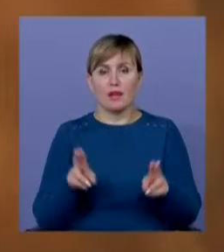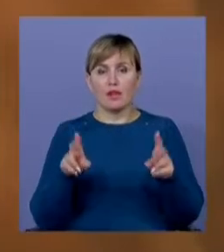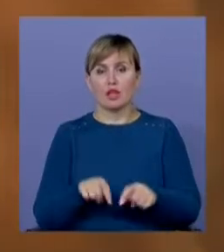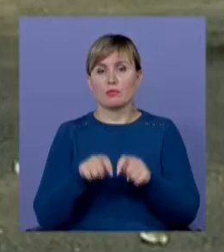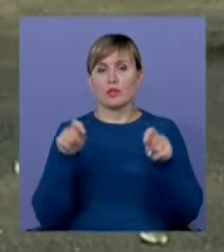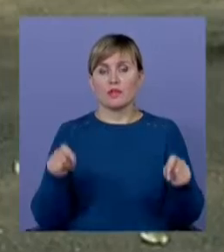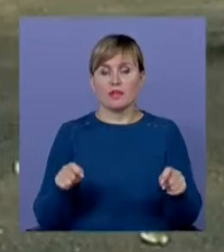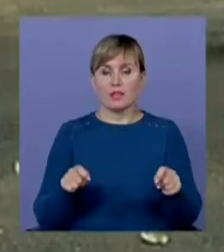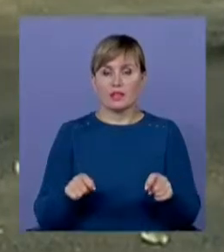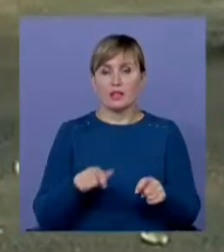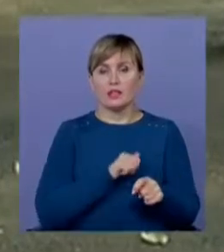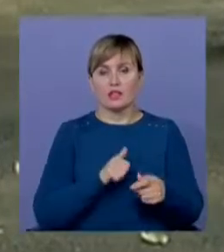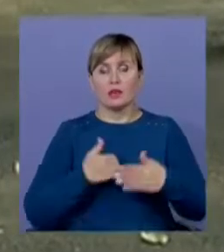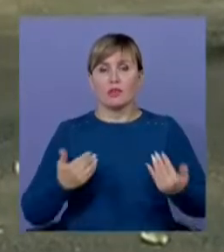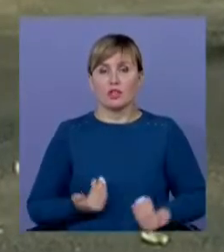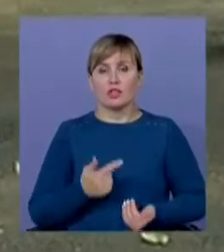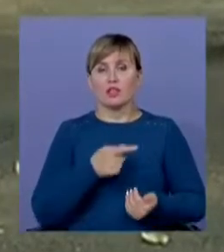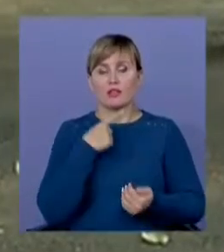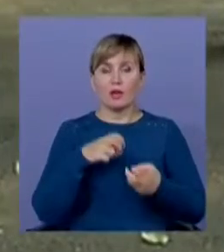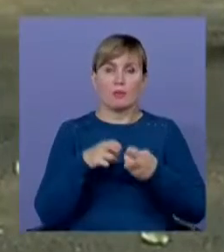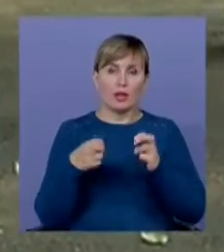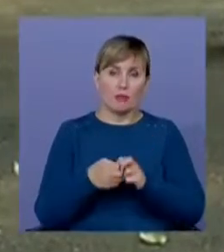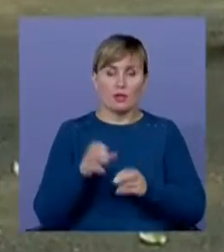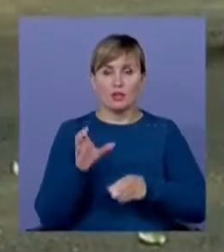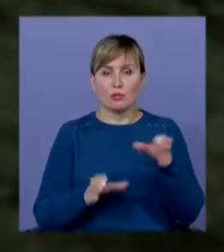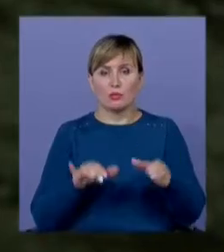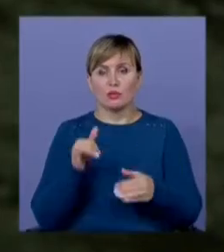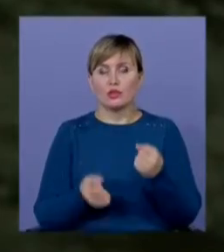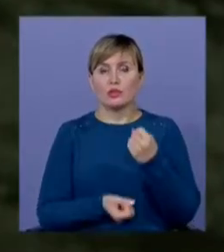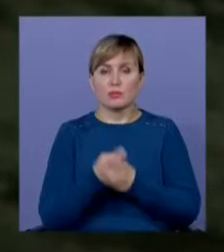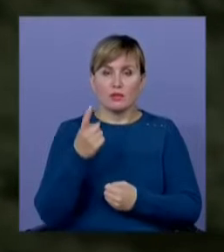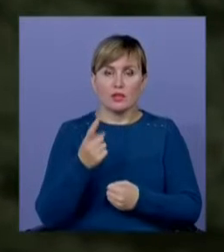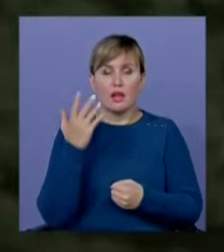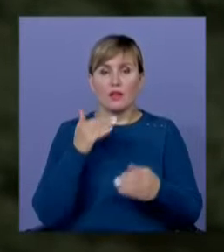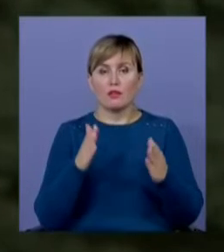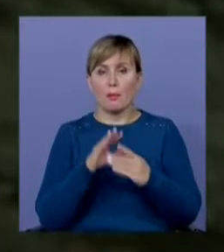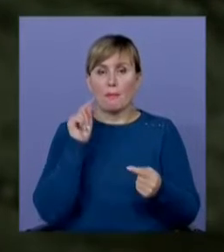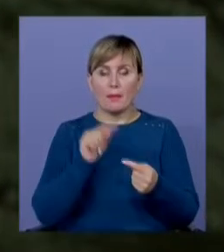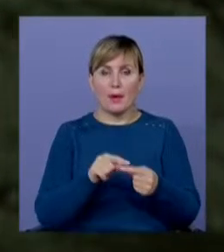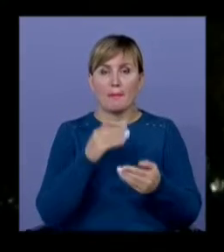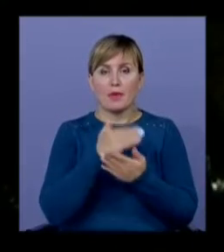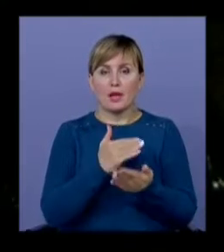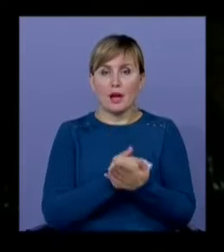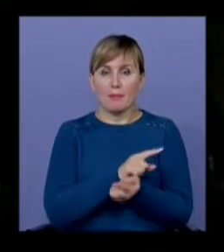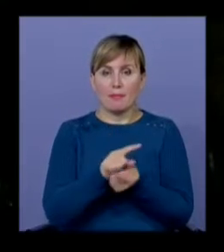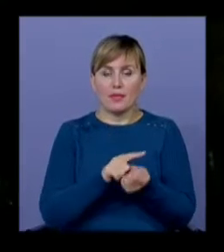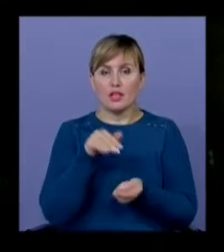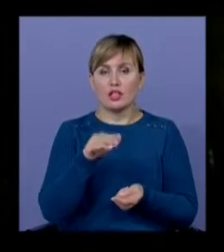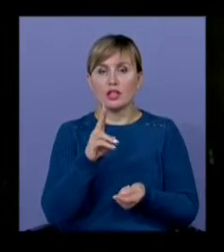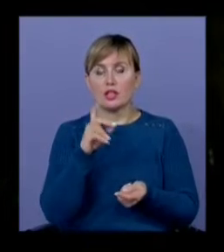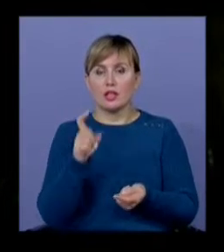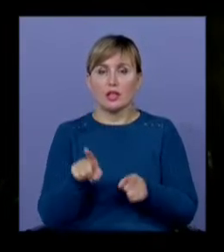эксплуатации стояка. Сами же жильцы говорят, что проблемы с отоплением у них начались после того, как дом попал в программу модернизации ЖКХ.